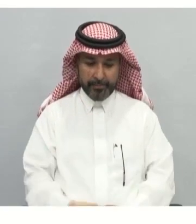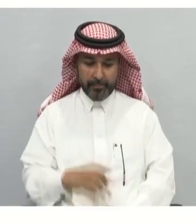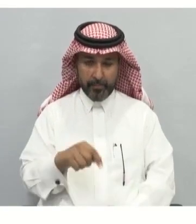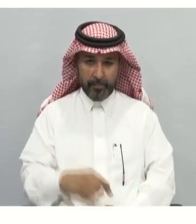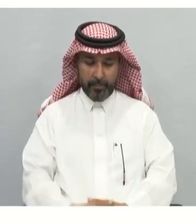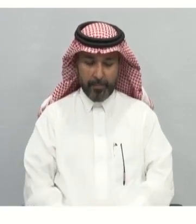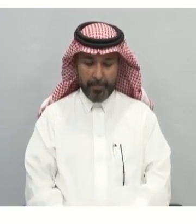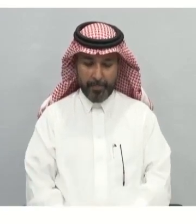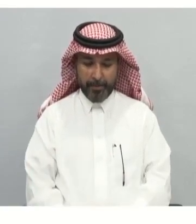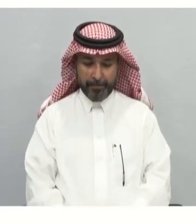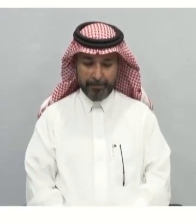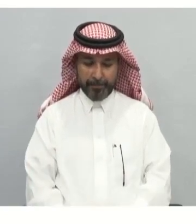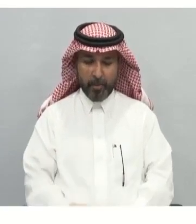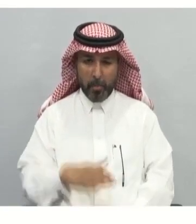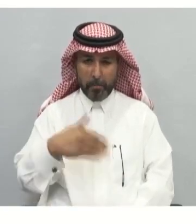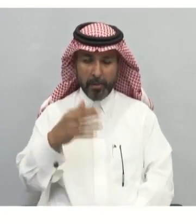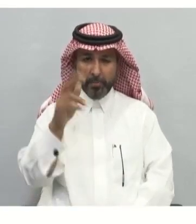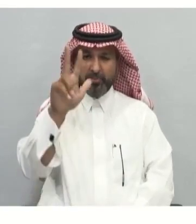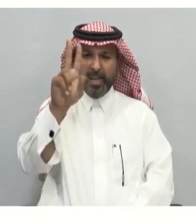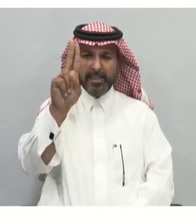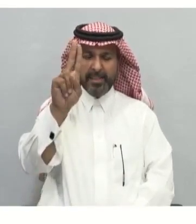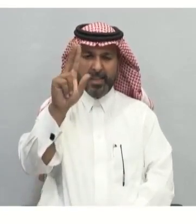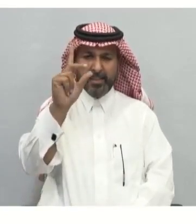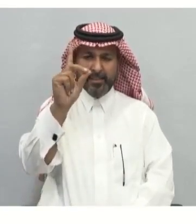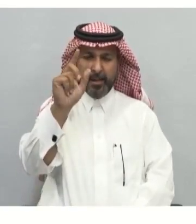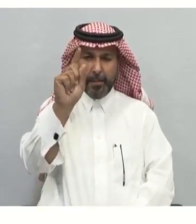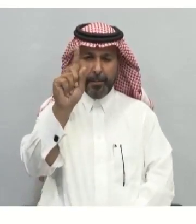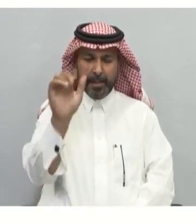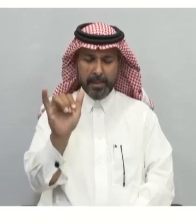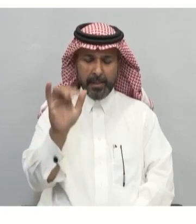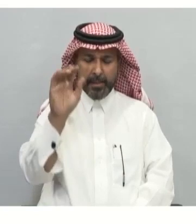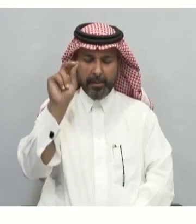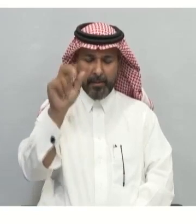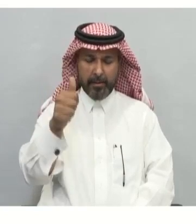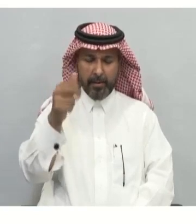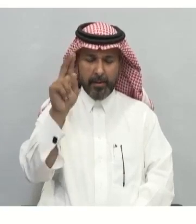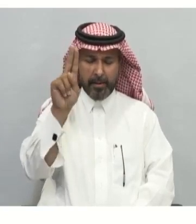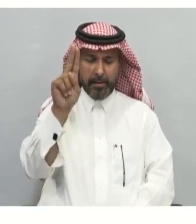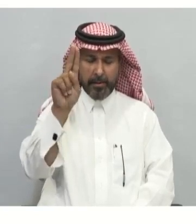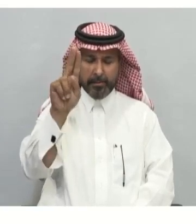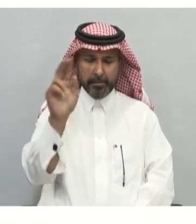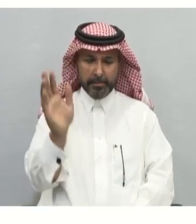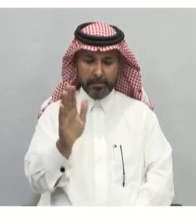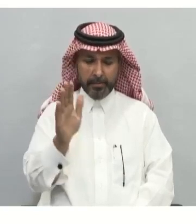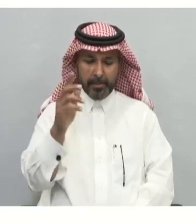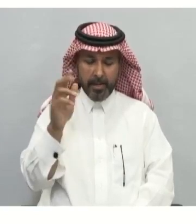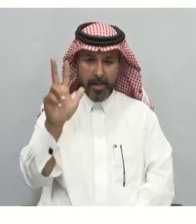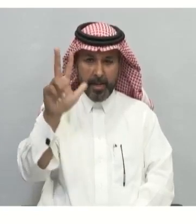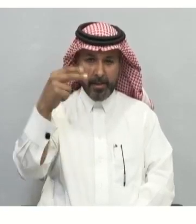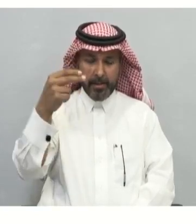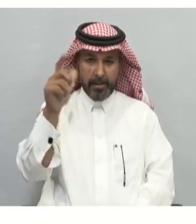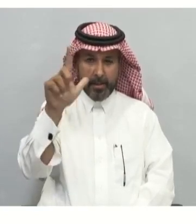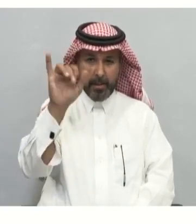وبالنسبه للتطبيقات العمليه فهي تطبيقات لاحاديث سبق دراستها وهو مطلوب